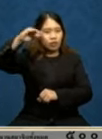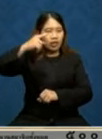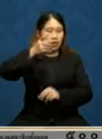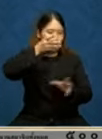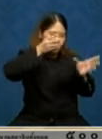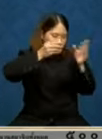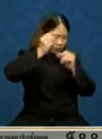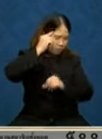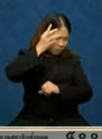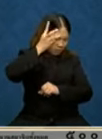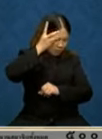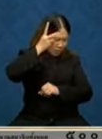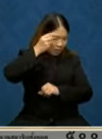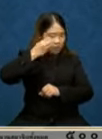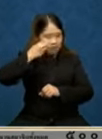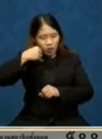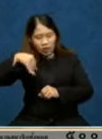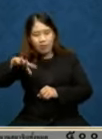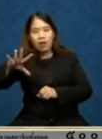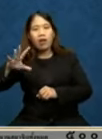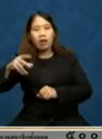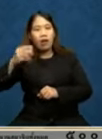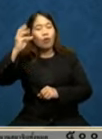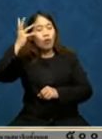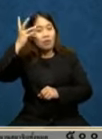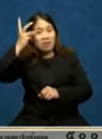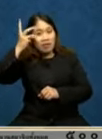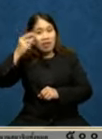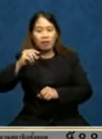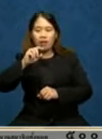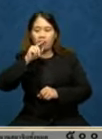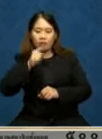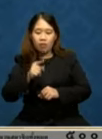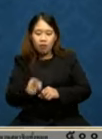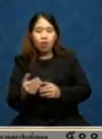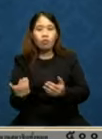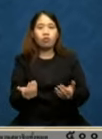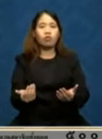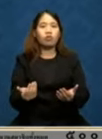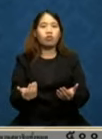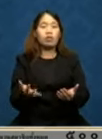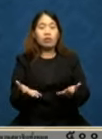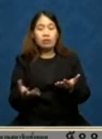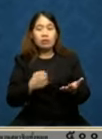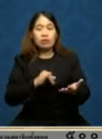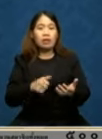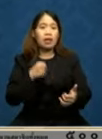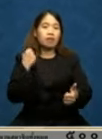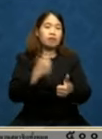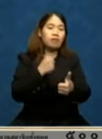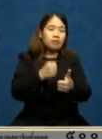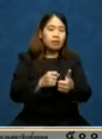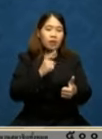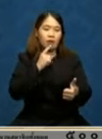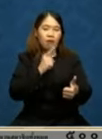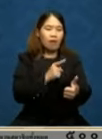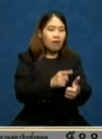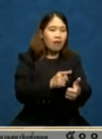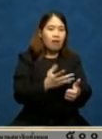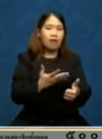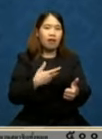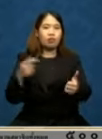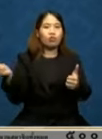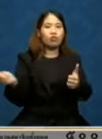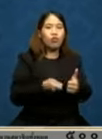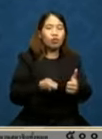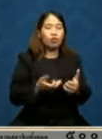กิดความเครียดบางครั้งก็เผลอเอาความเครียดไปลงที่เด็กไม่ว่าจะเป็นการทำร้ายร่างกายตวาดด่าทอลงโ